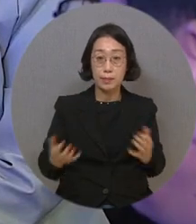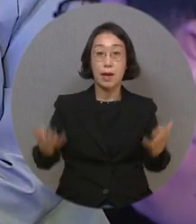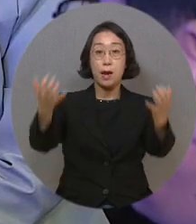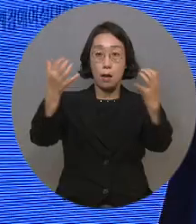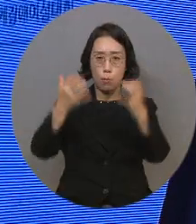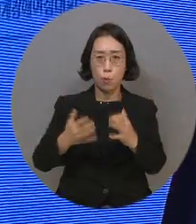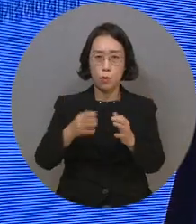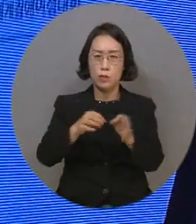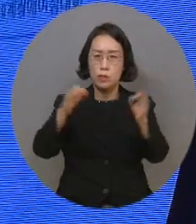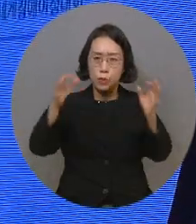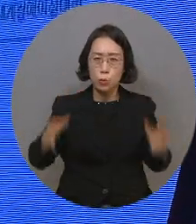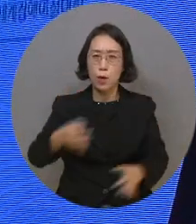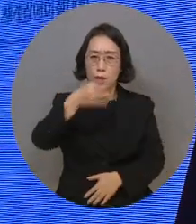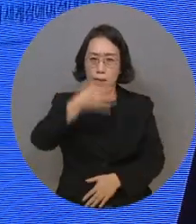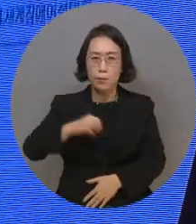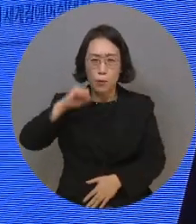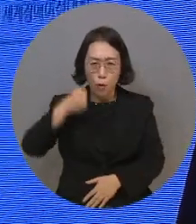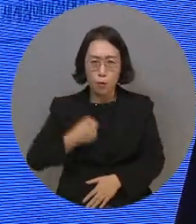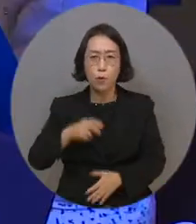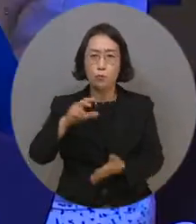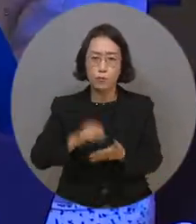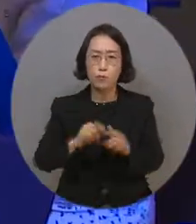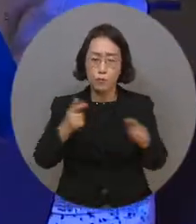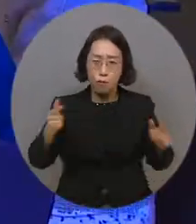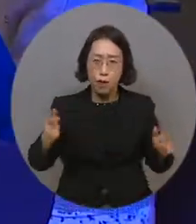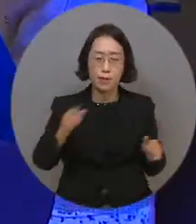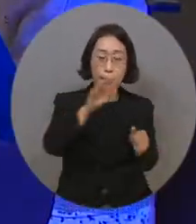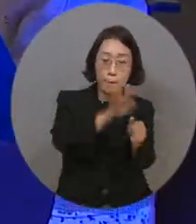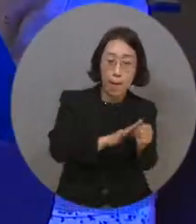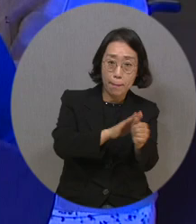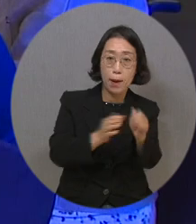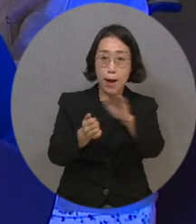그간의 고충을 위로하고 앞으로의 성장을 기원하는